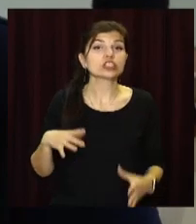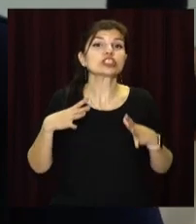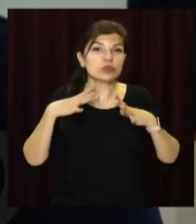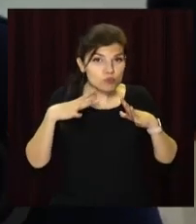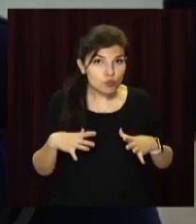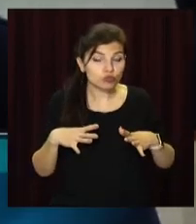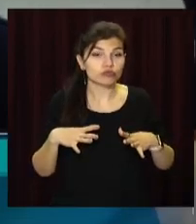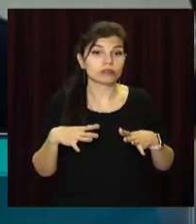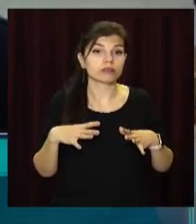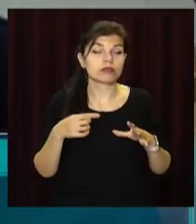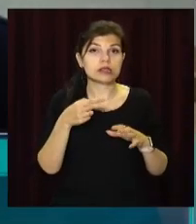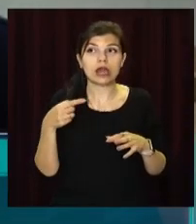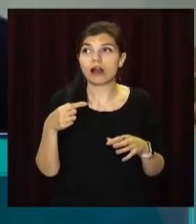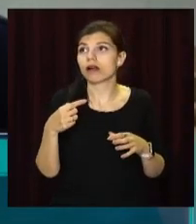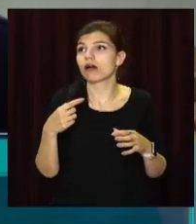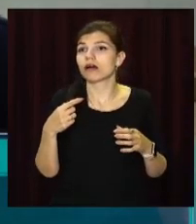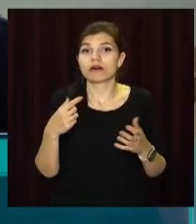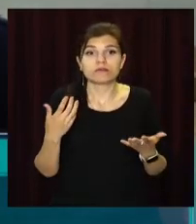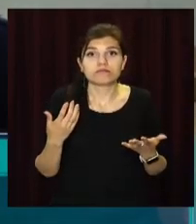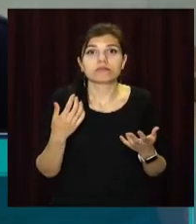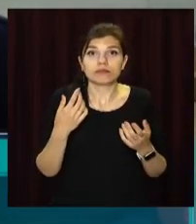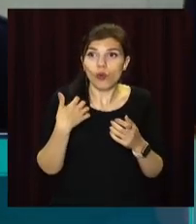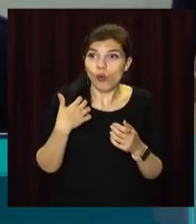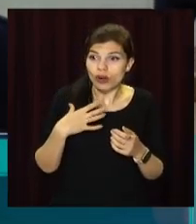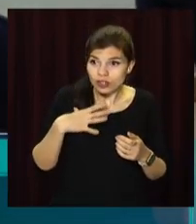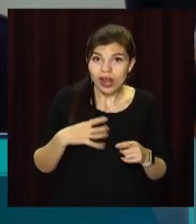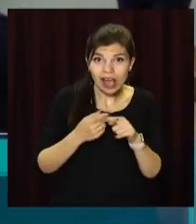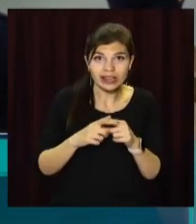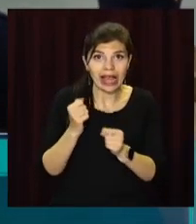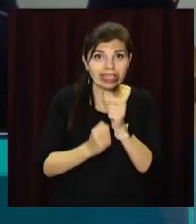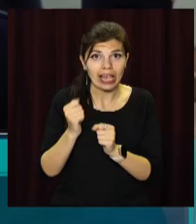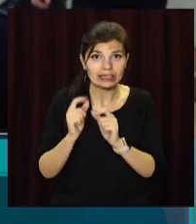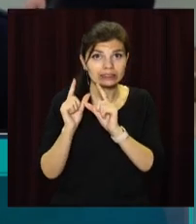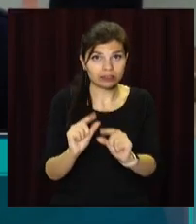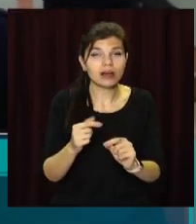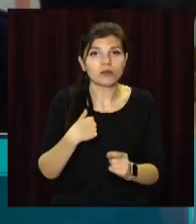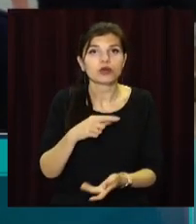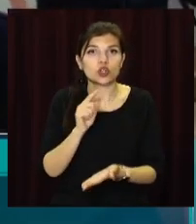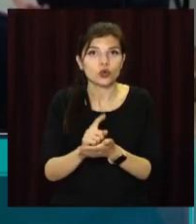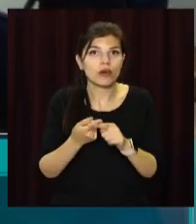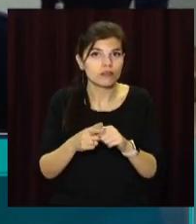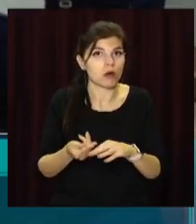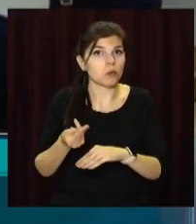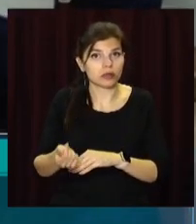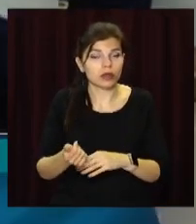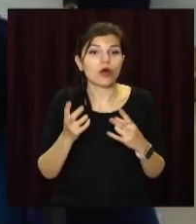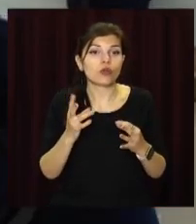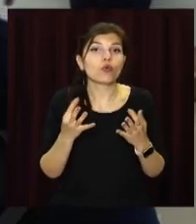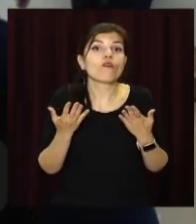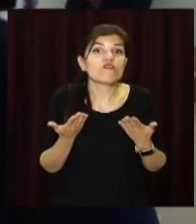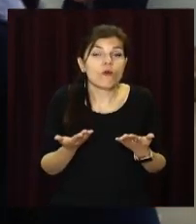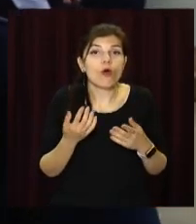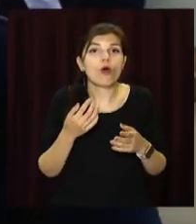хочемо змушені тире на ньому їздити, то відповідно ми маємо за це платити. Але ось